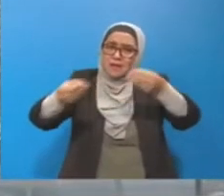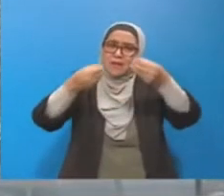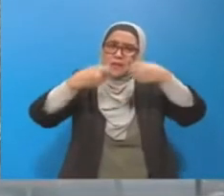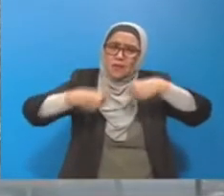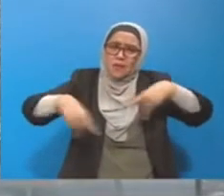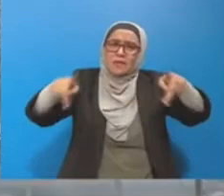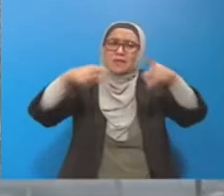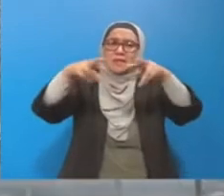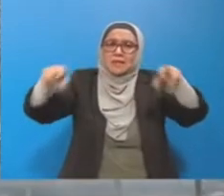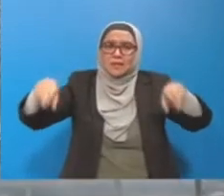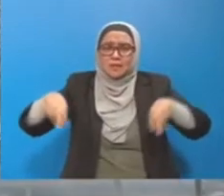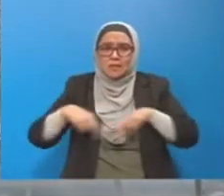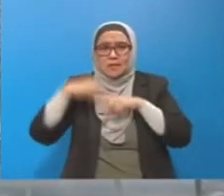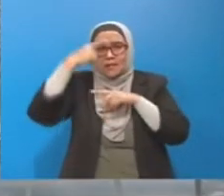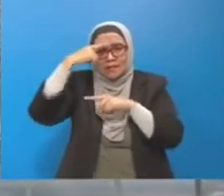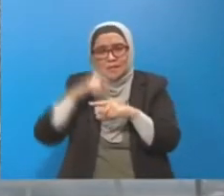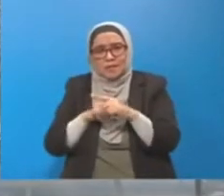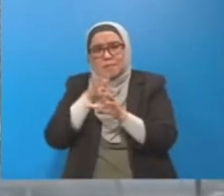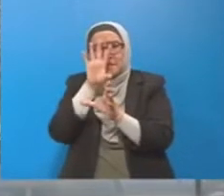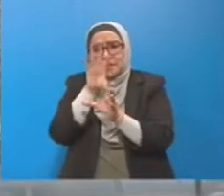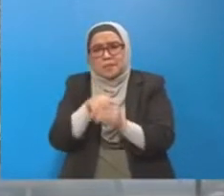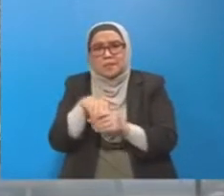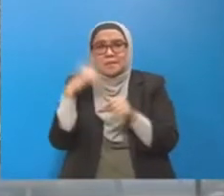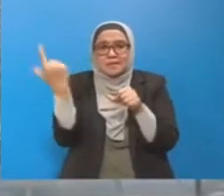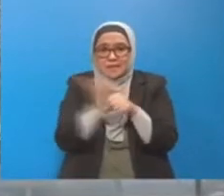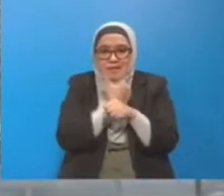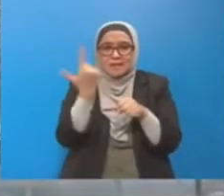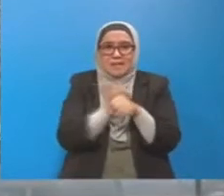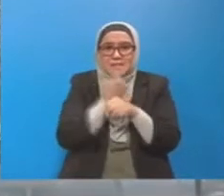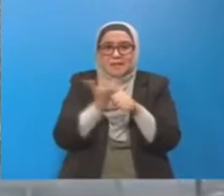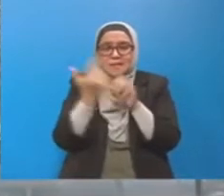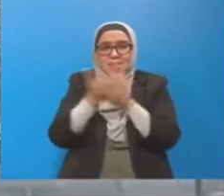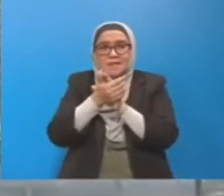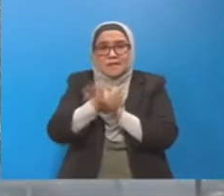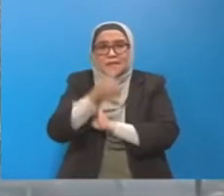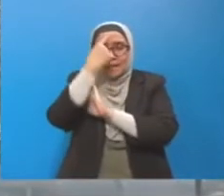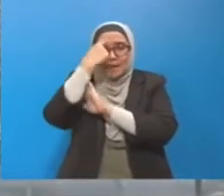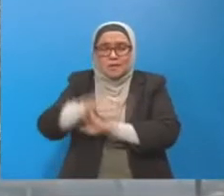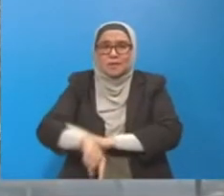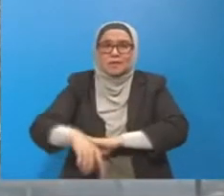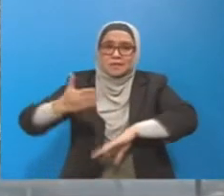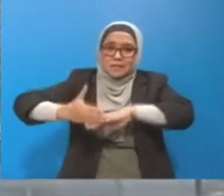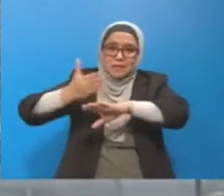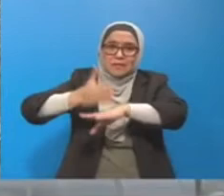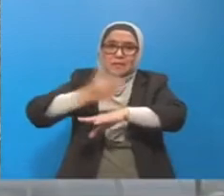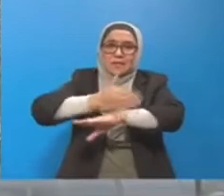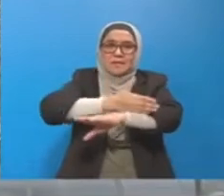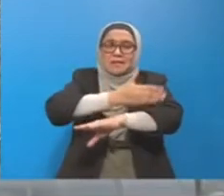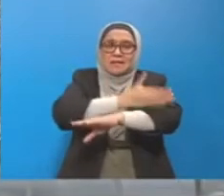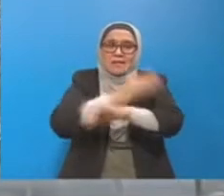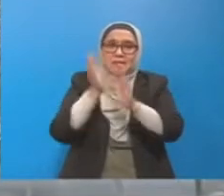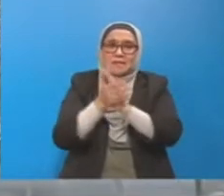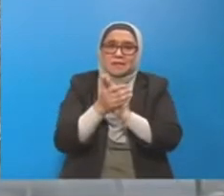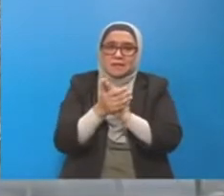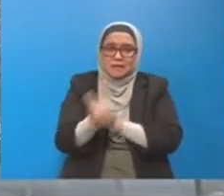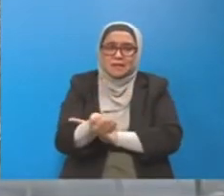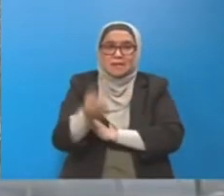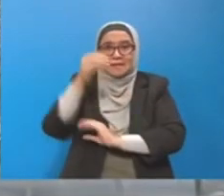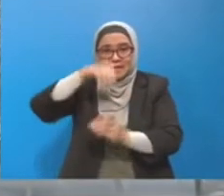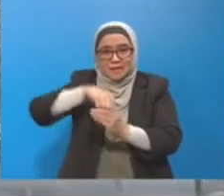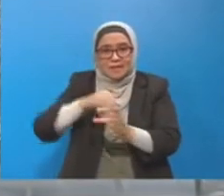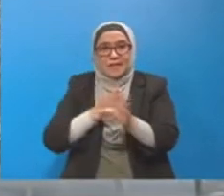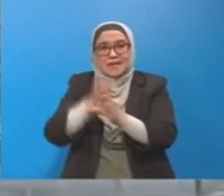mengikut pembagian latihan kemahiran bagi tujuan meningkatkan ke boleh pasaran pekerjaan-pekerjaan mereka